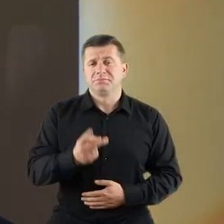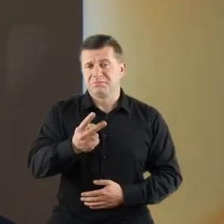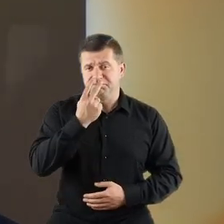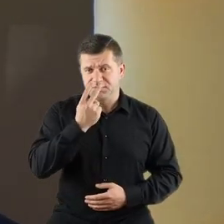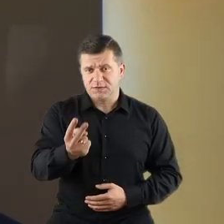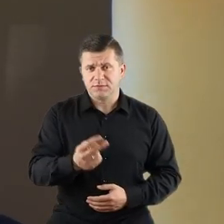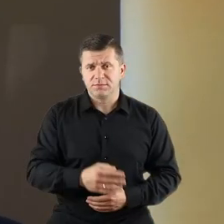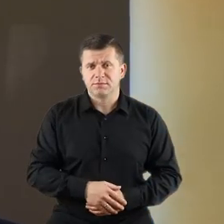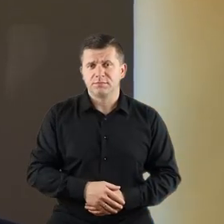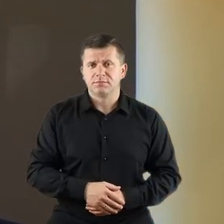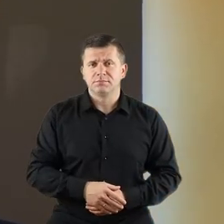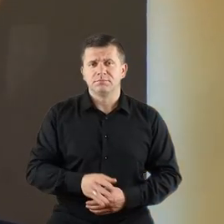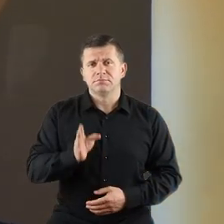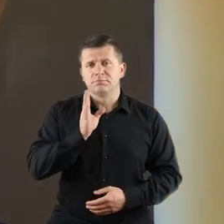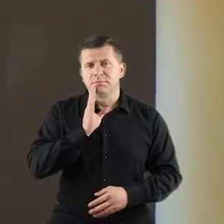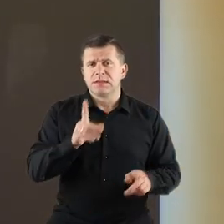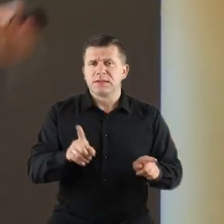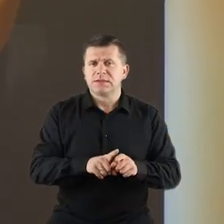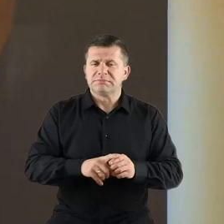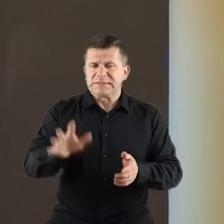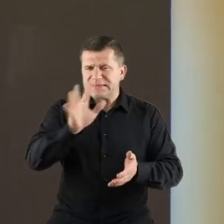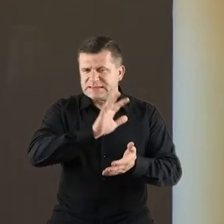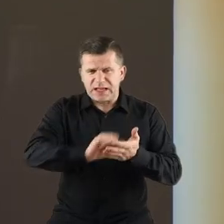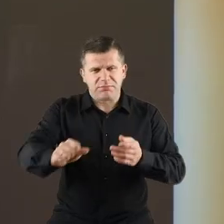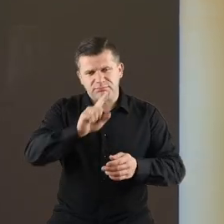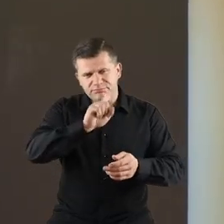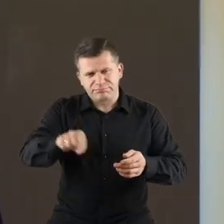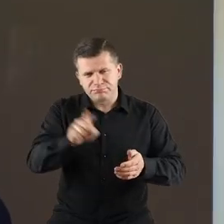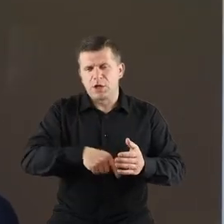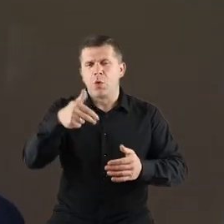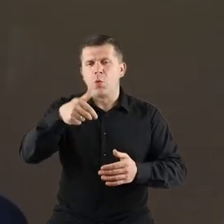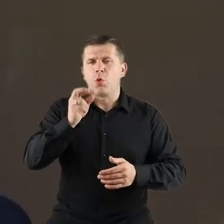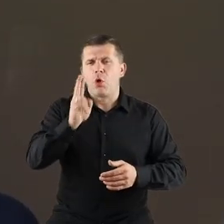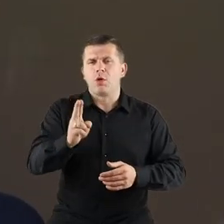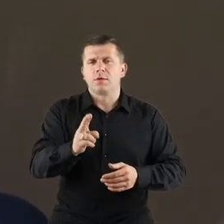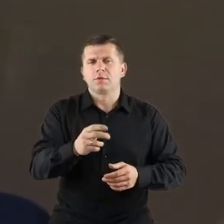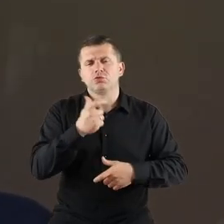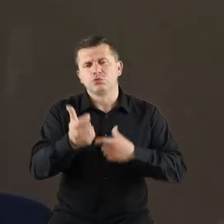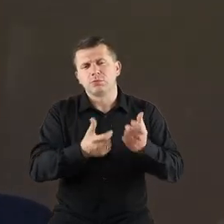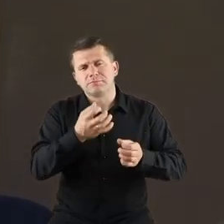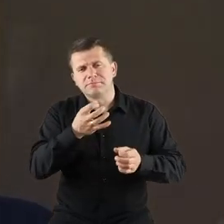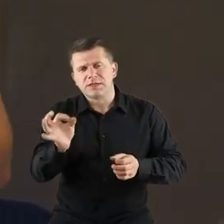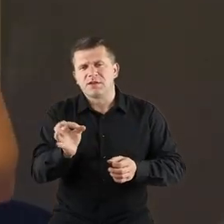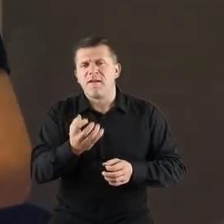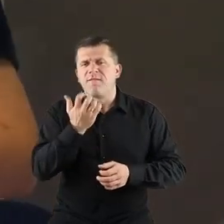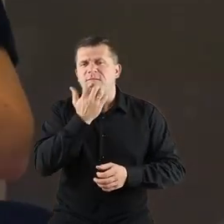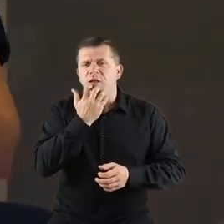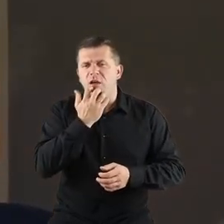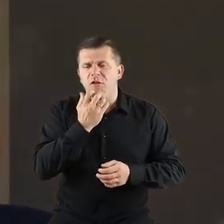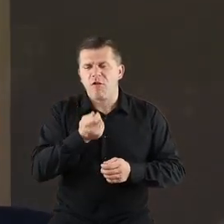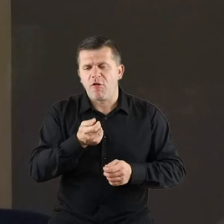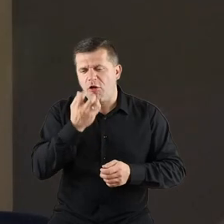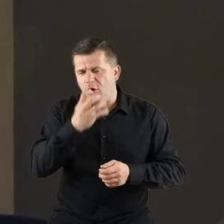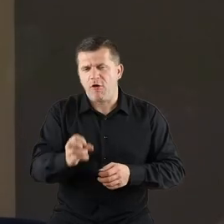utożsamiony jakby ze zdejmowaniem uroków za pomocą czyli rzucanie na przykład takich rządzących się węgielków na wodę